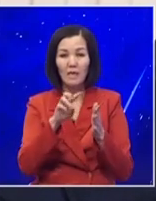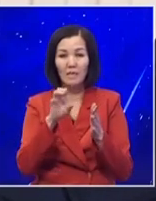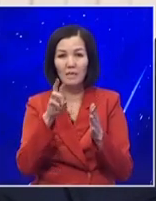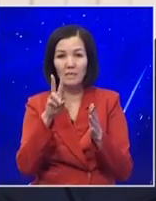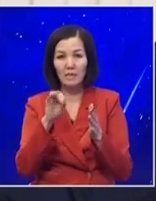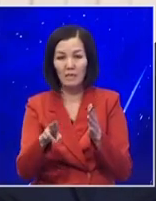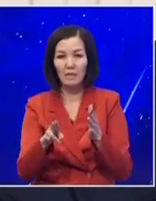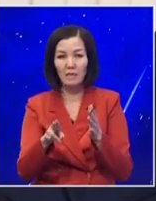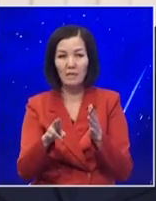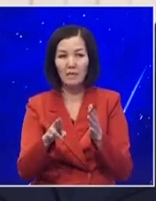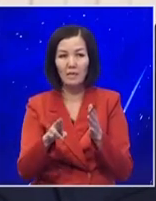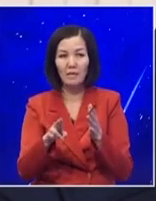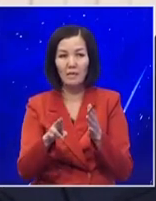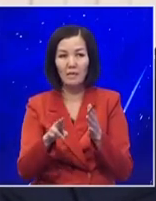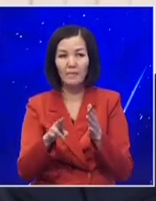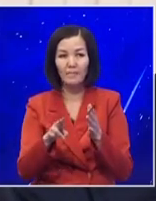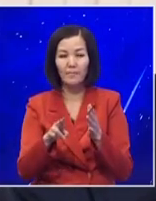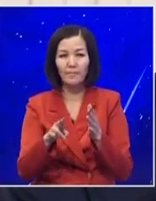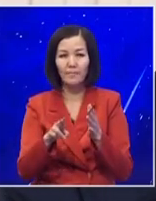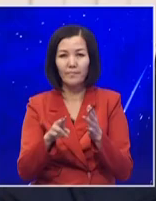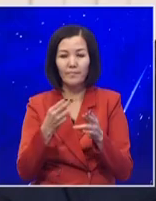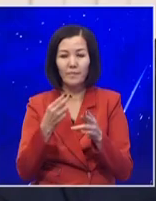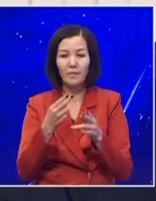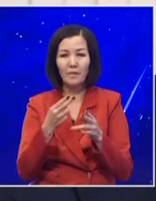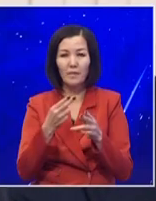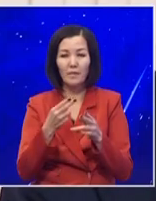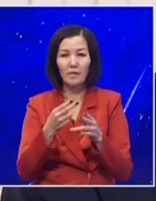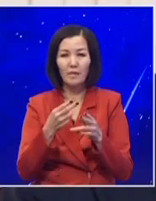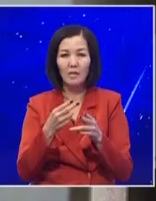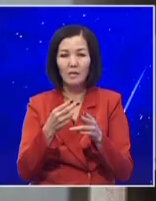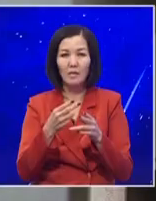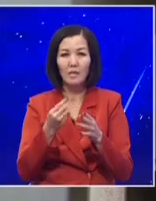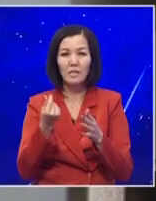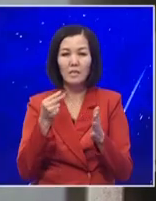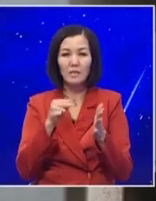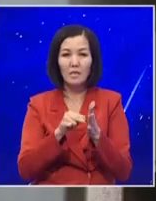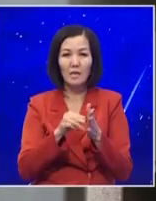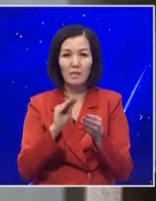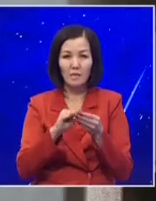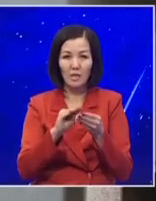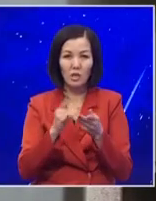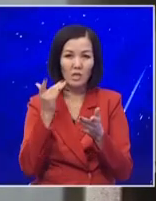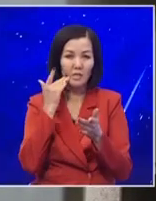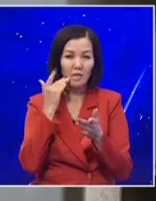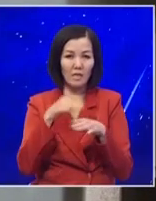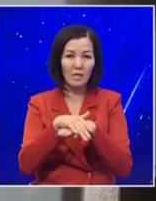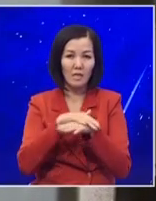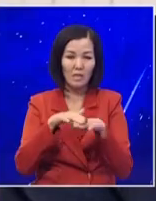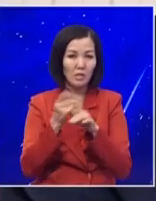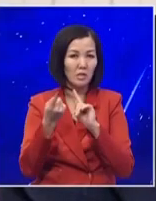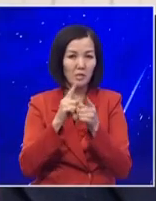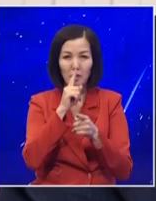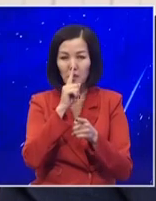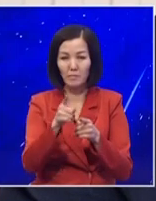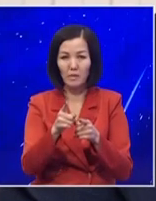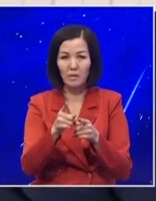поэтому незначительный такой, который ни на что не влияет. Цена на сахар также останется, рыночная цена не изменится, а